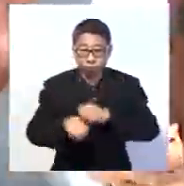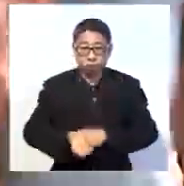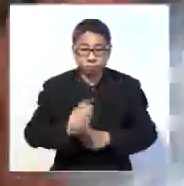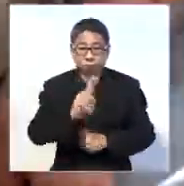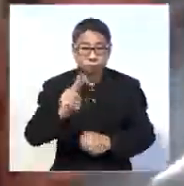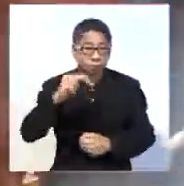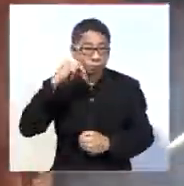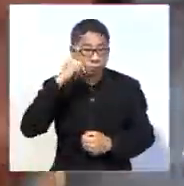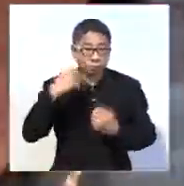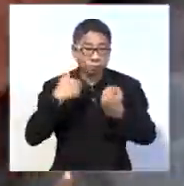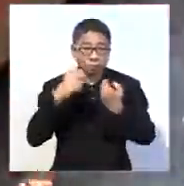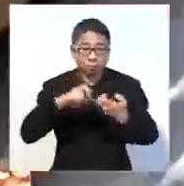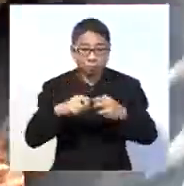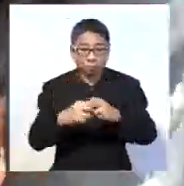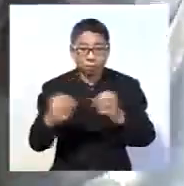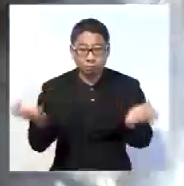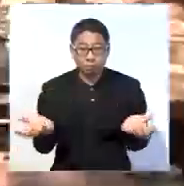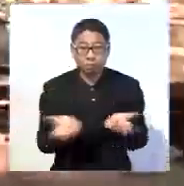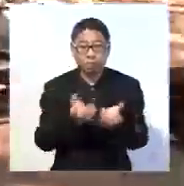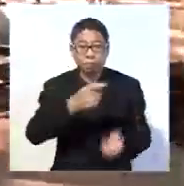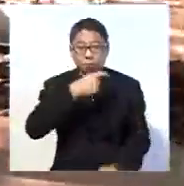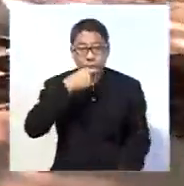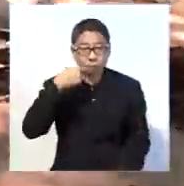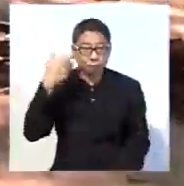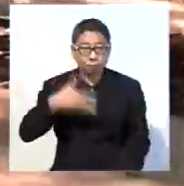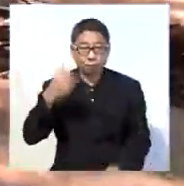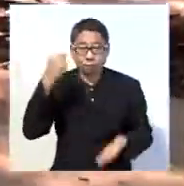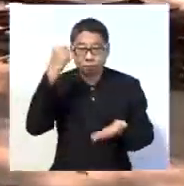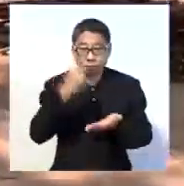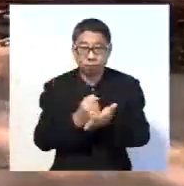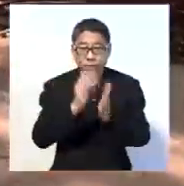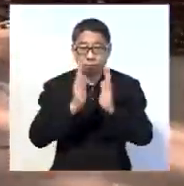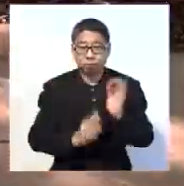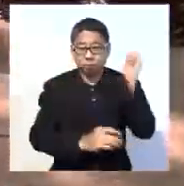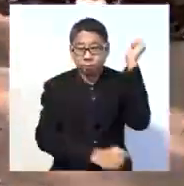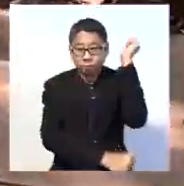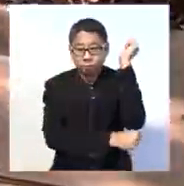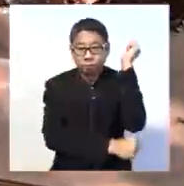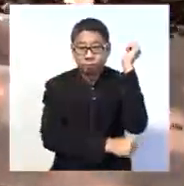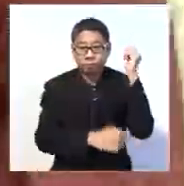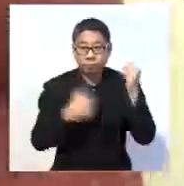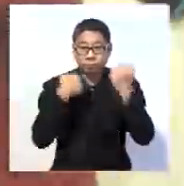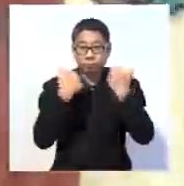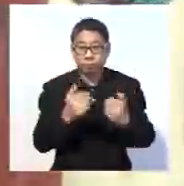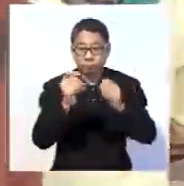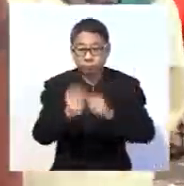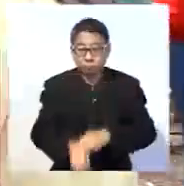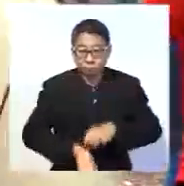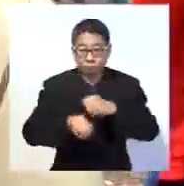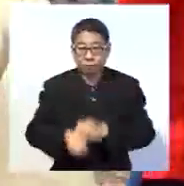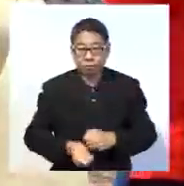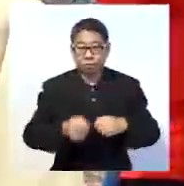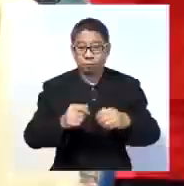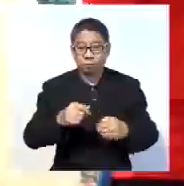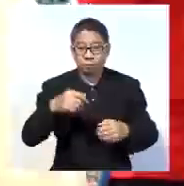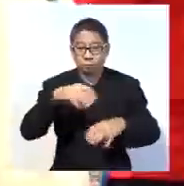ผู้ใช้น้ำชลประทานที่ได้รับผลกระทบจากภัยแล้งและได้ขึ้นทะเบียนผู้มีรายได้น้อยหรือขึ้นทะเบียนเกษตรกรเอาไว้แล้ว